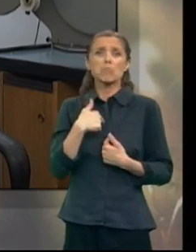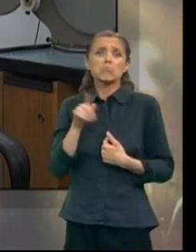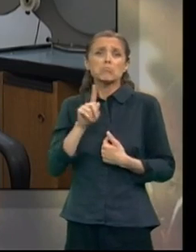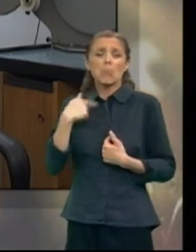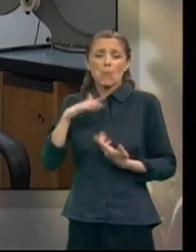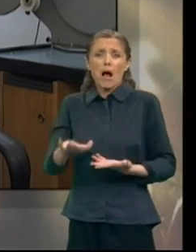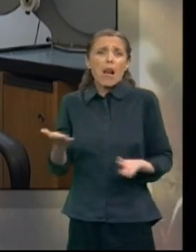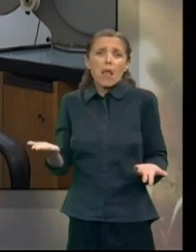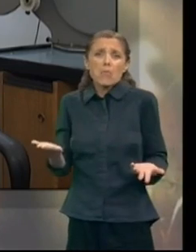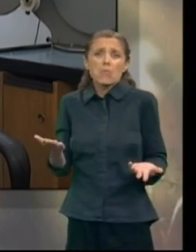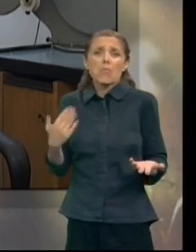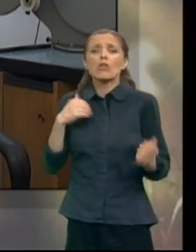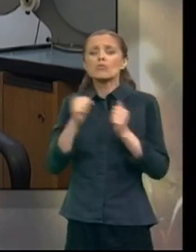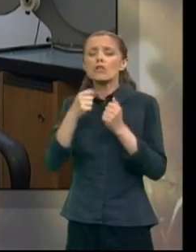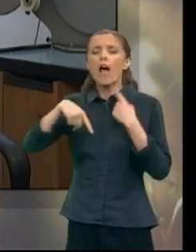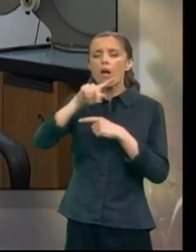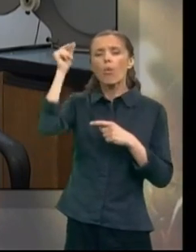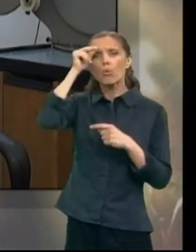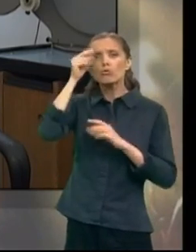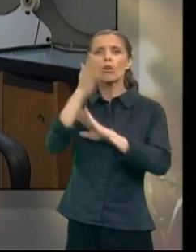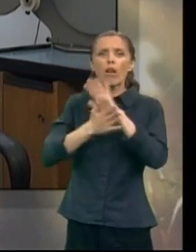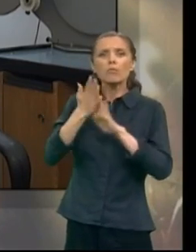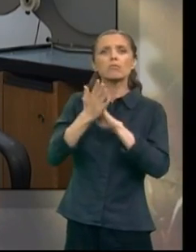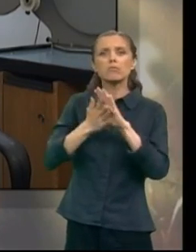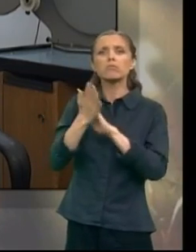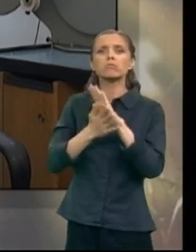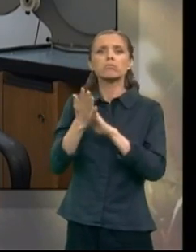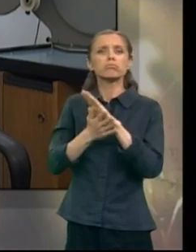I onda smo zajedno učili znakovni jezik